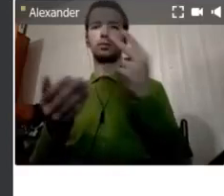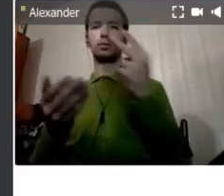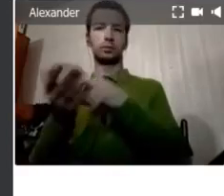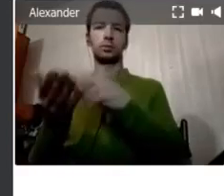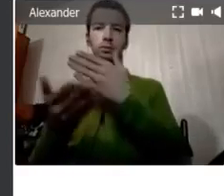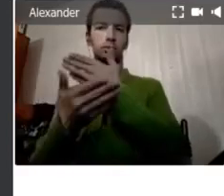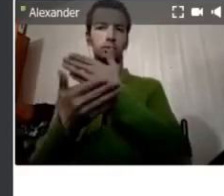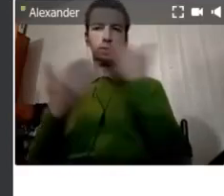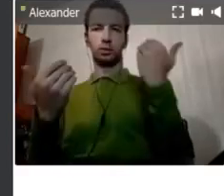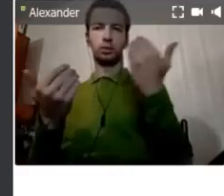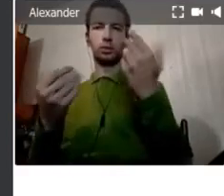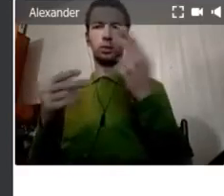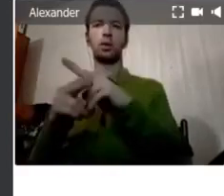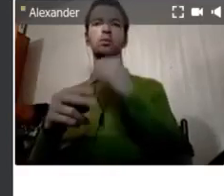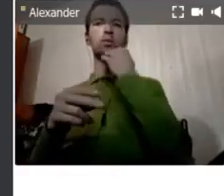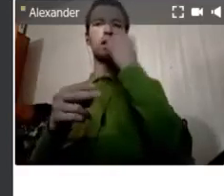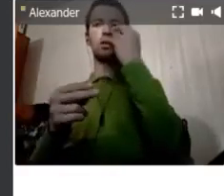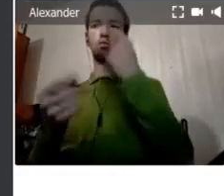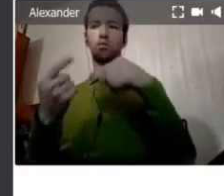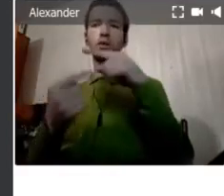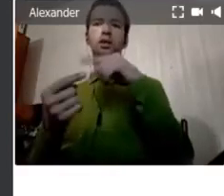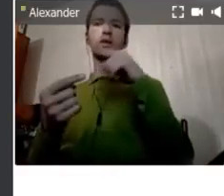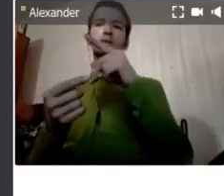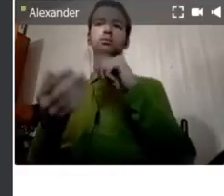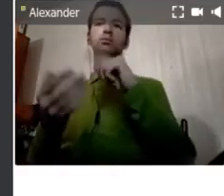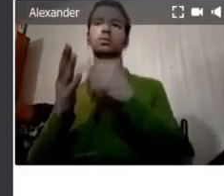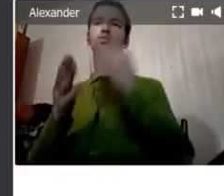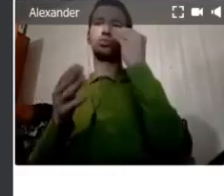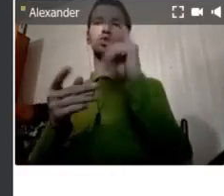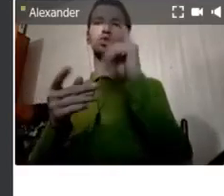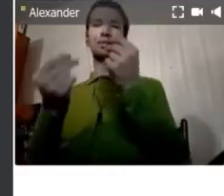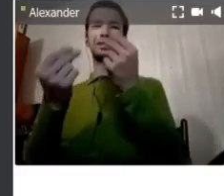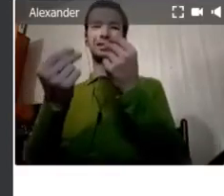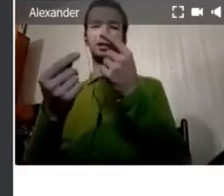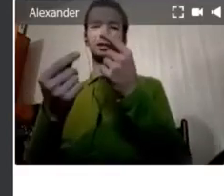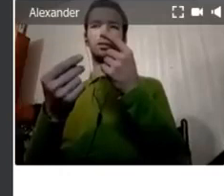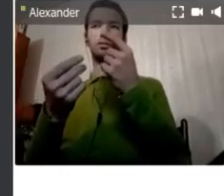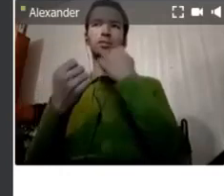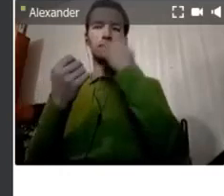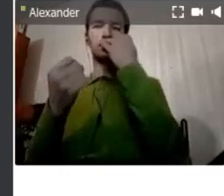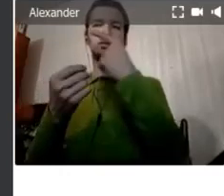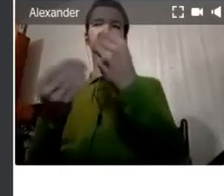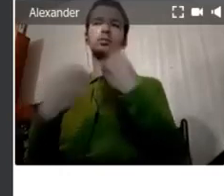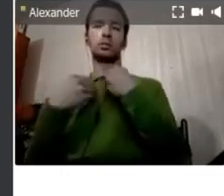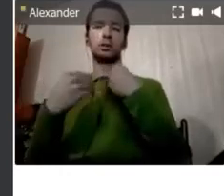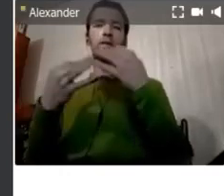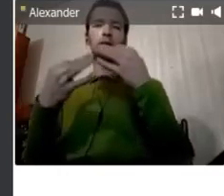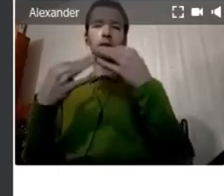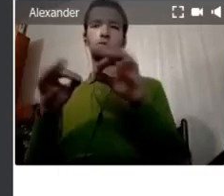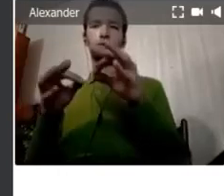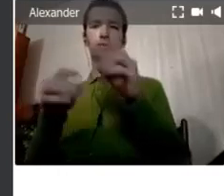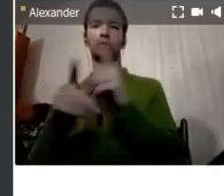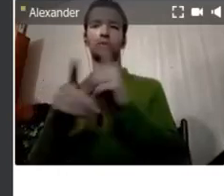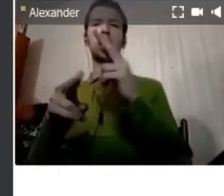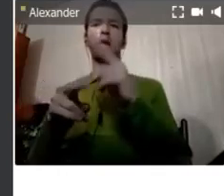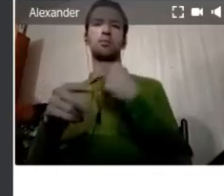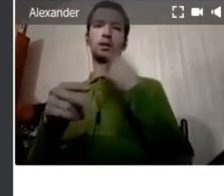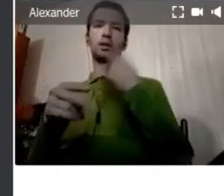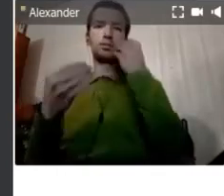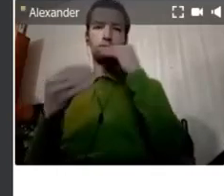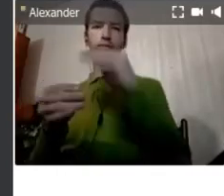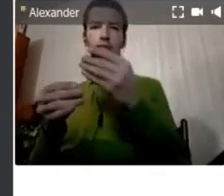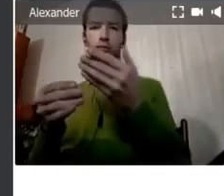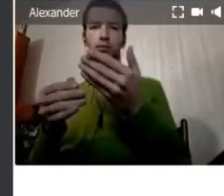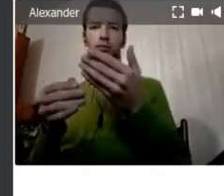высокие планки, высокие рамки, которые меня стимулируют дальше двигаться. То есть для меня задача совершенно иная, да, то есть если